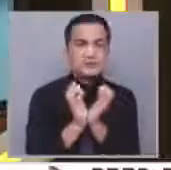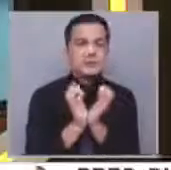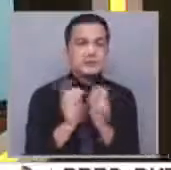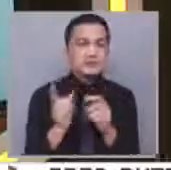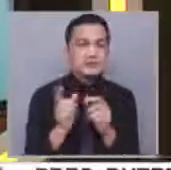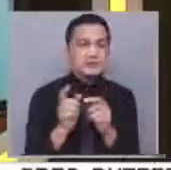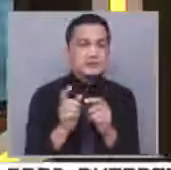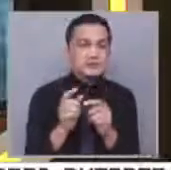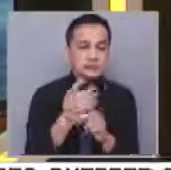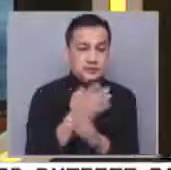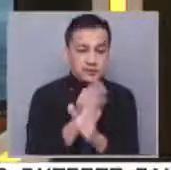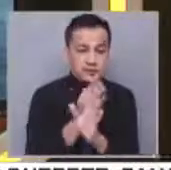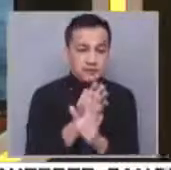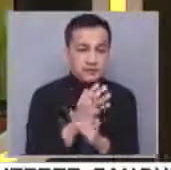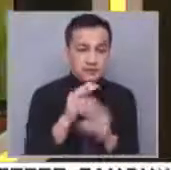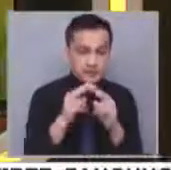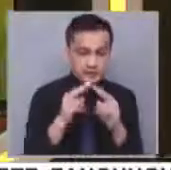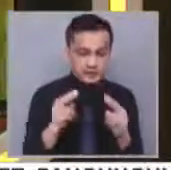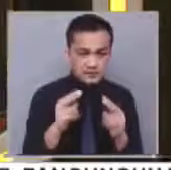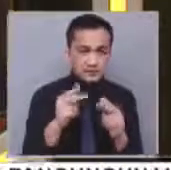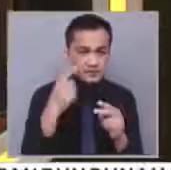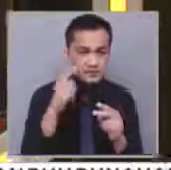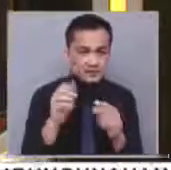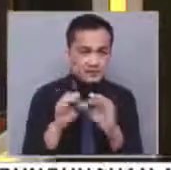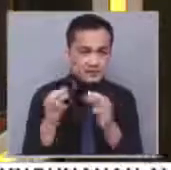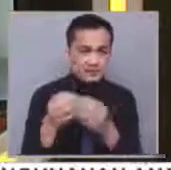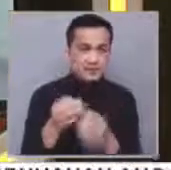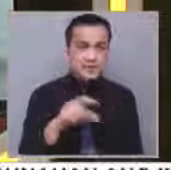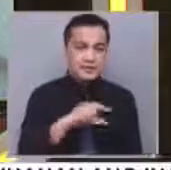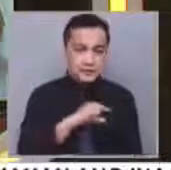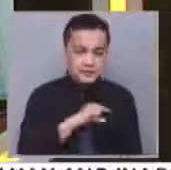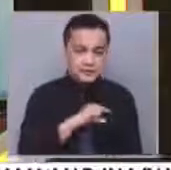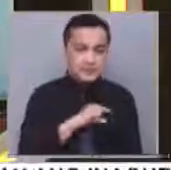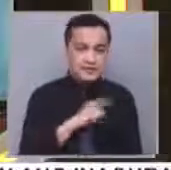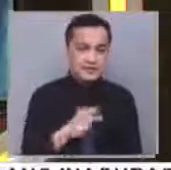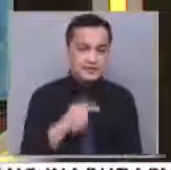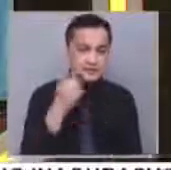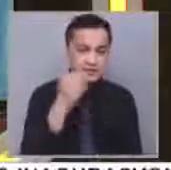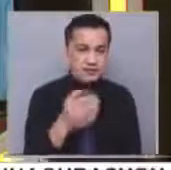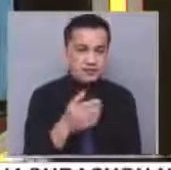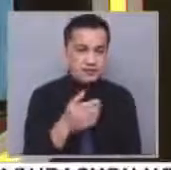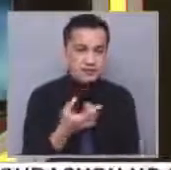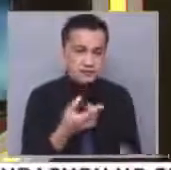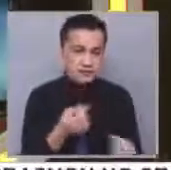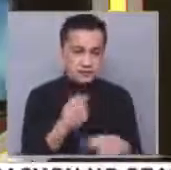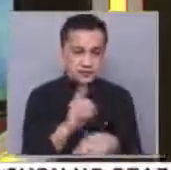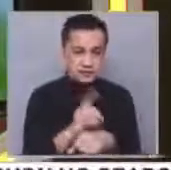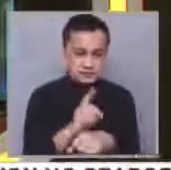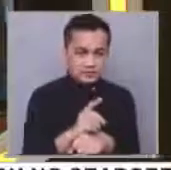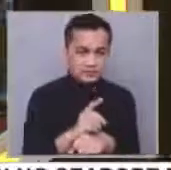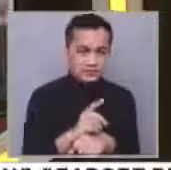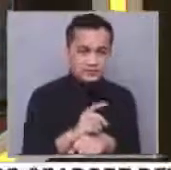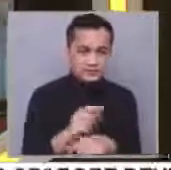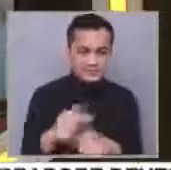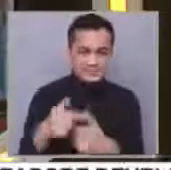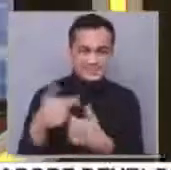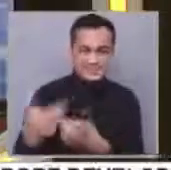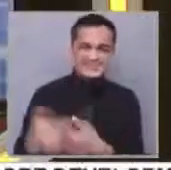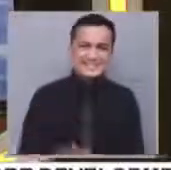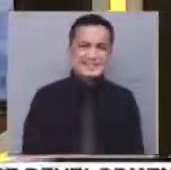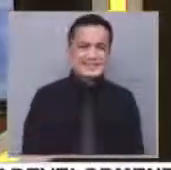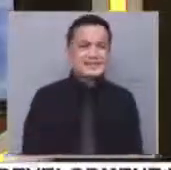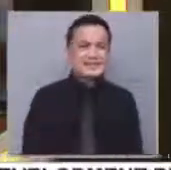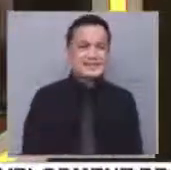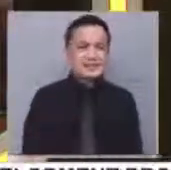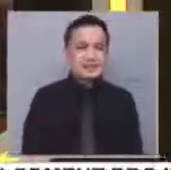Davao Housing Unit para sa pamilya ng isang pulis na nasawi habang ginagampanan ang tungkulin i-turn over. At sa Pampanga,